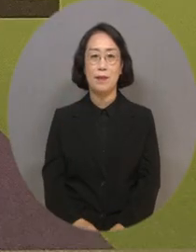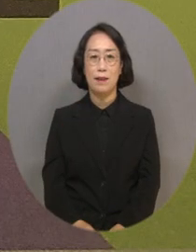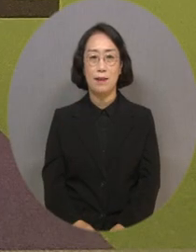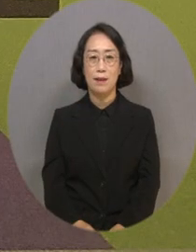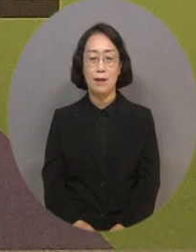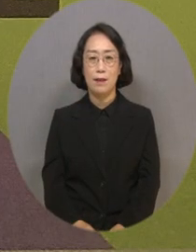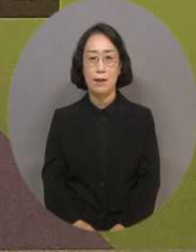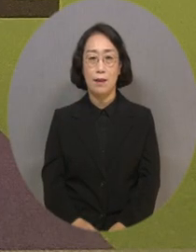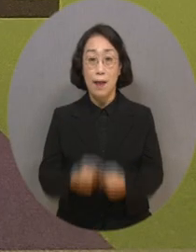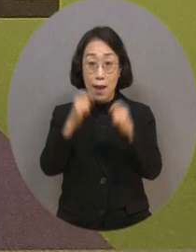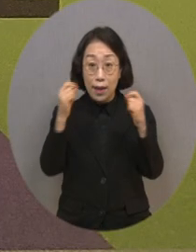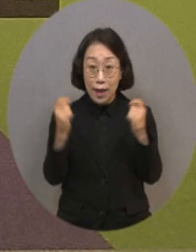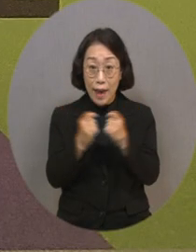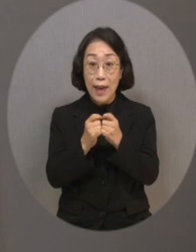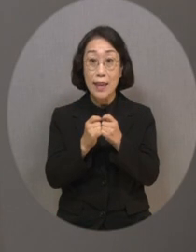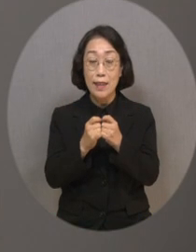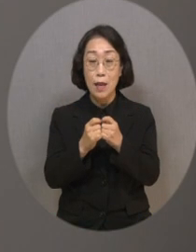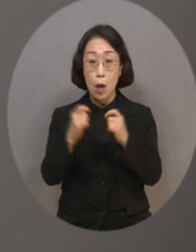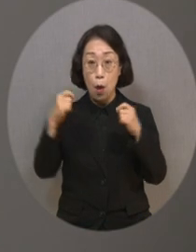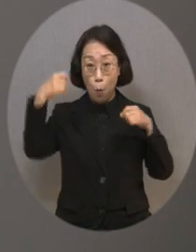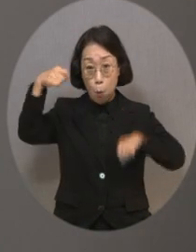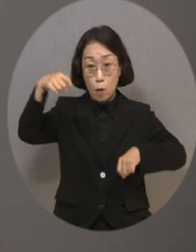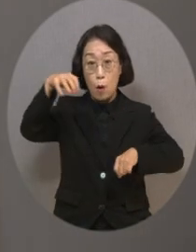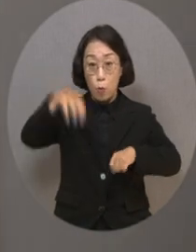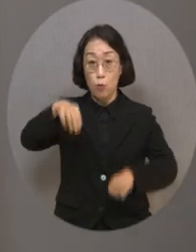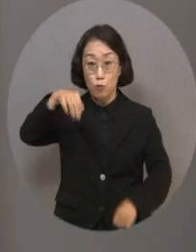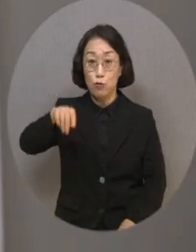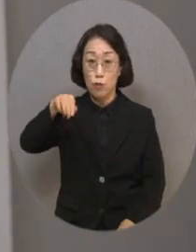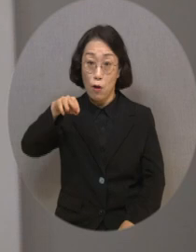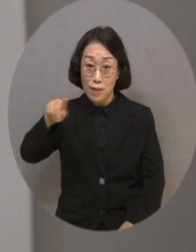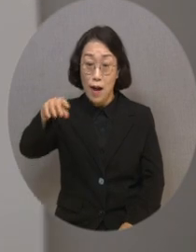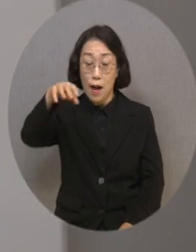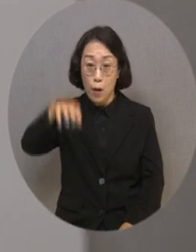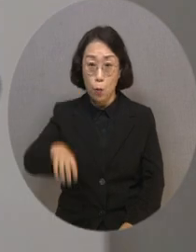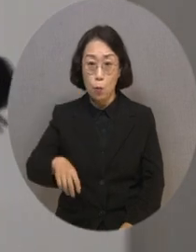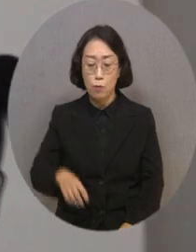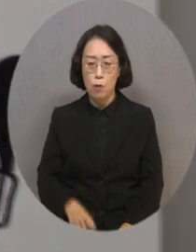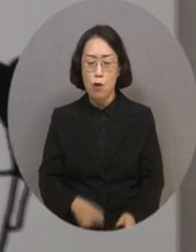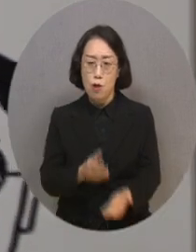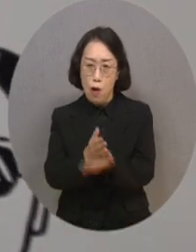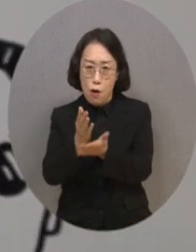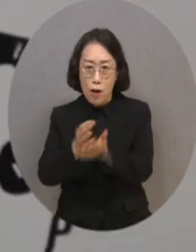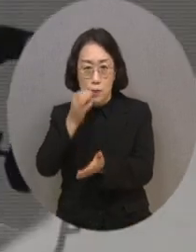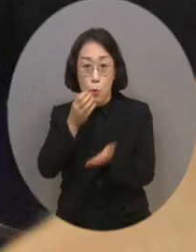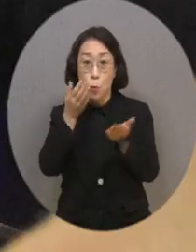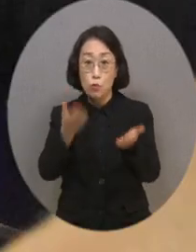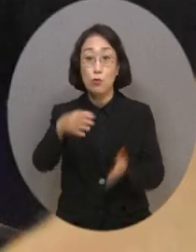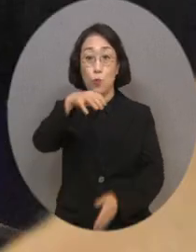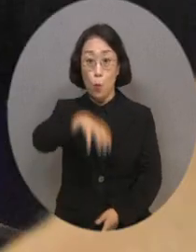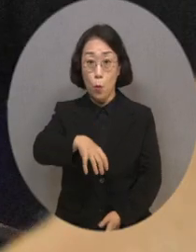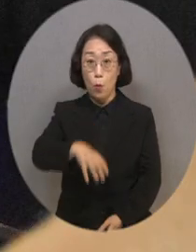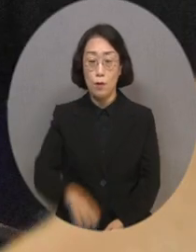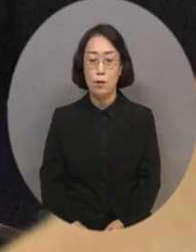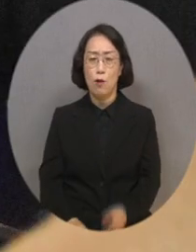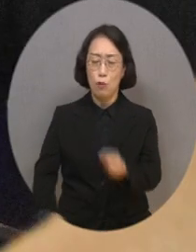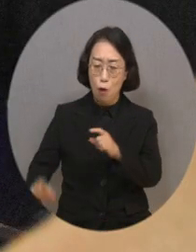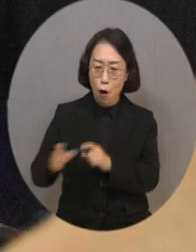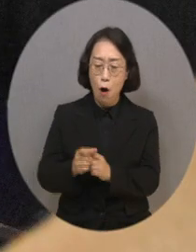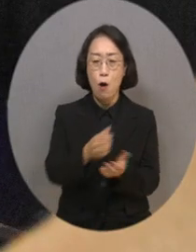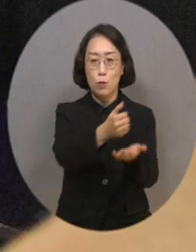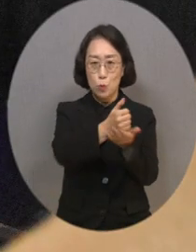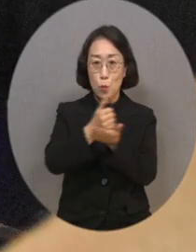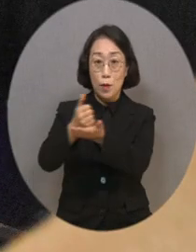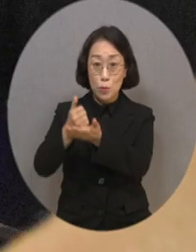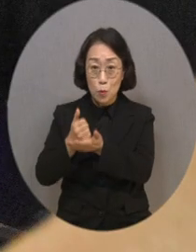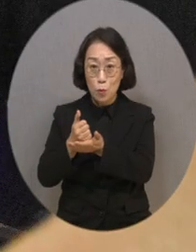민간 공연장 휴서사 다양한 장르의 문화예술을 시민들과 함께 꽃피워가며 문턱을 낮추는